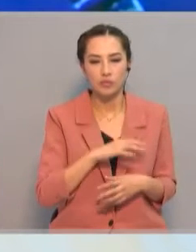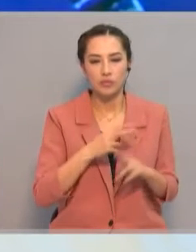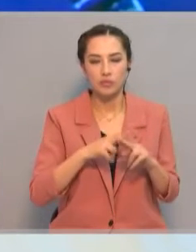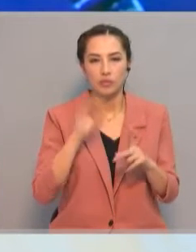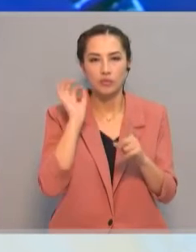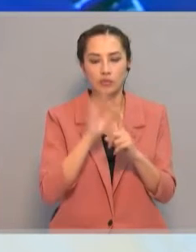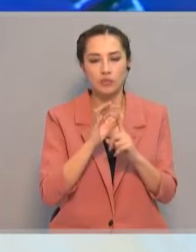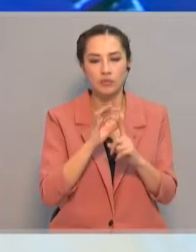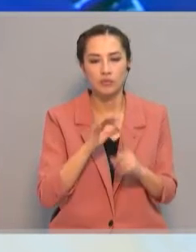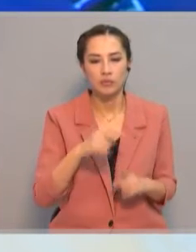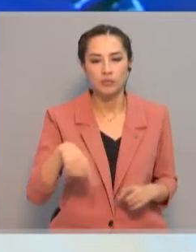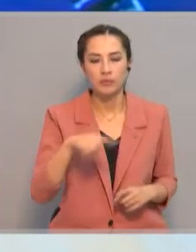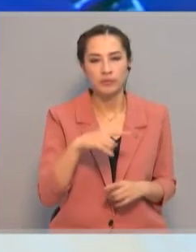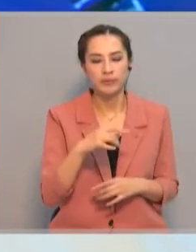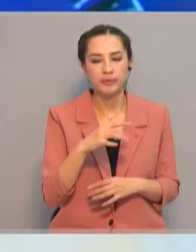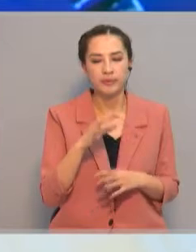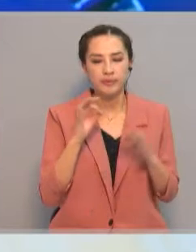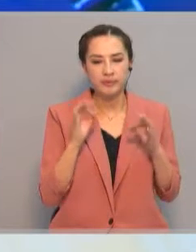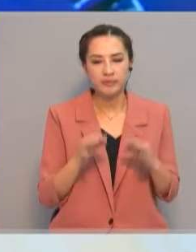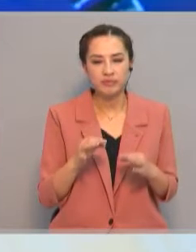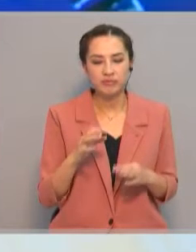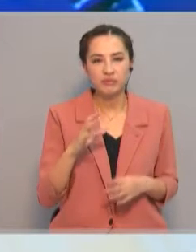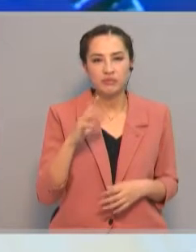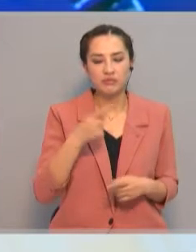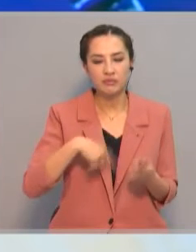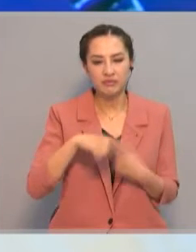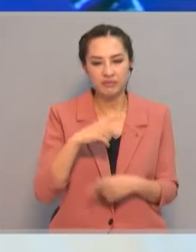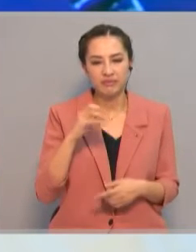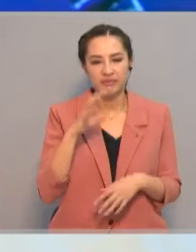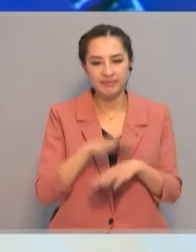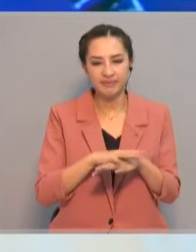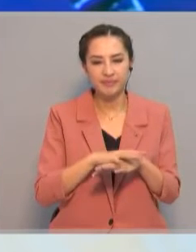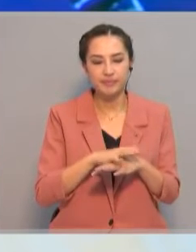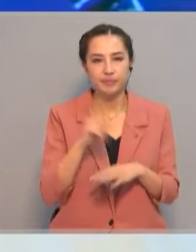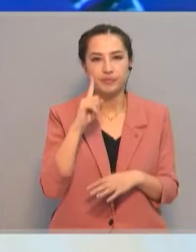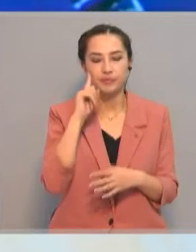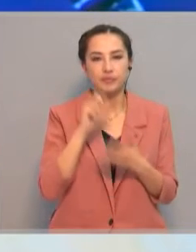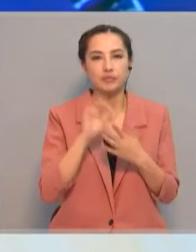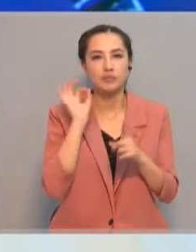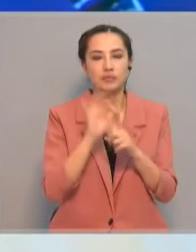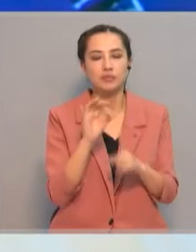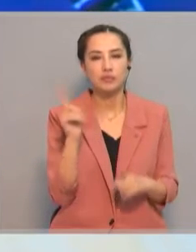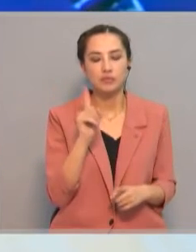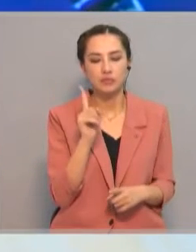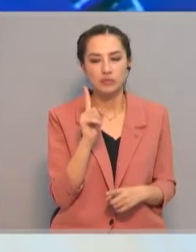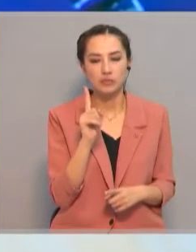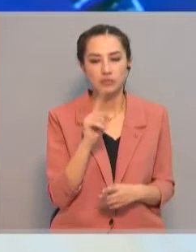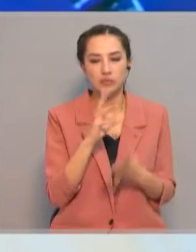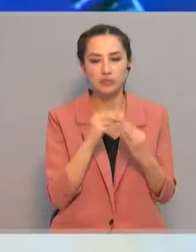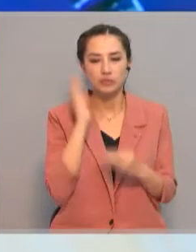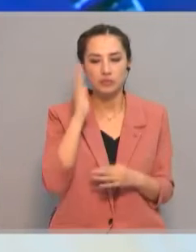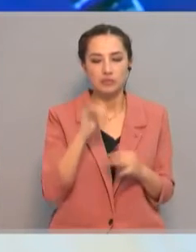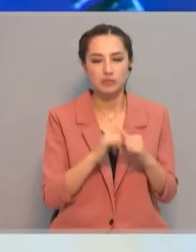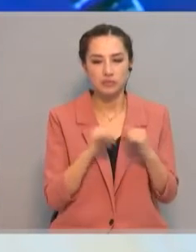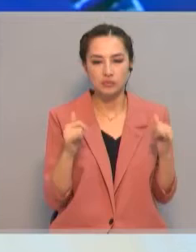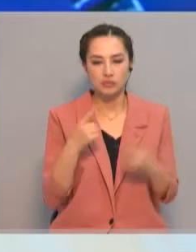целях они неоднократно осуждены спицы сообществами и банками отметим что целью данных инициатив является дальнейшее